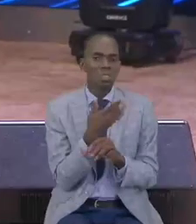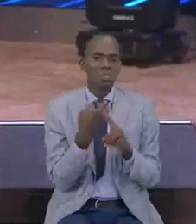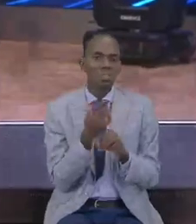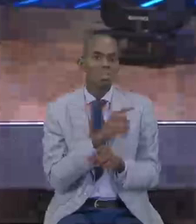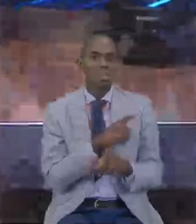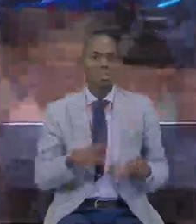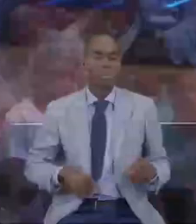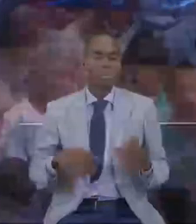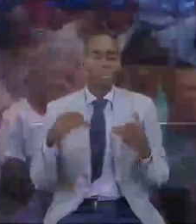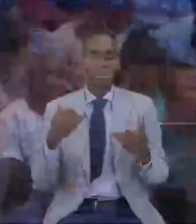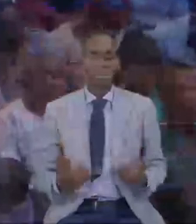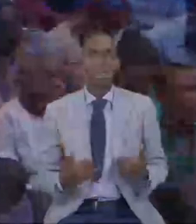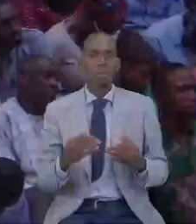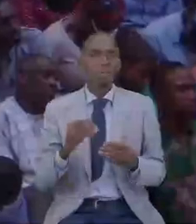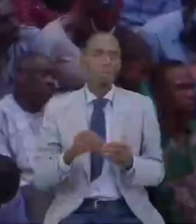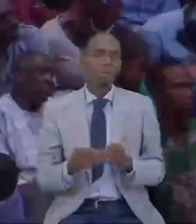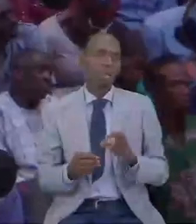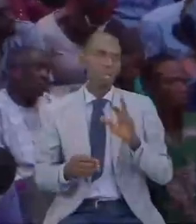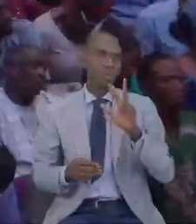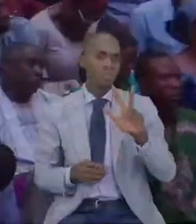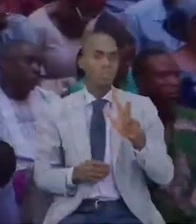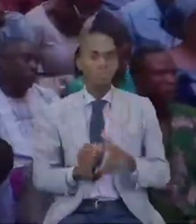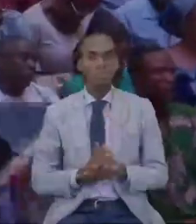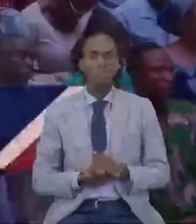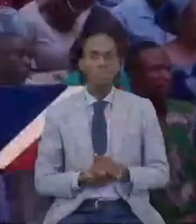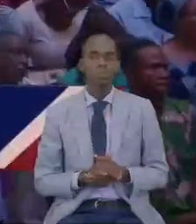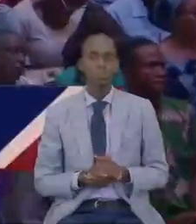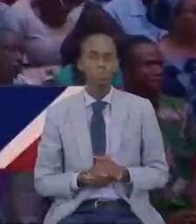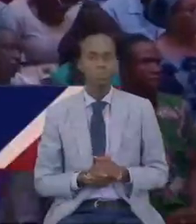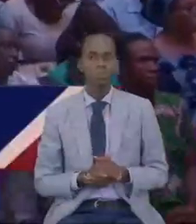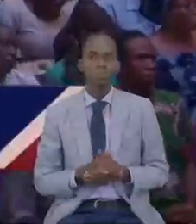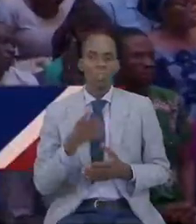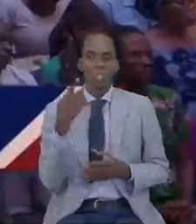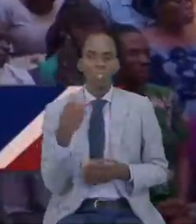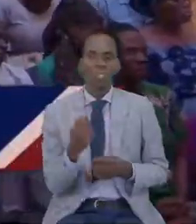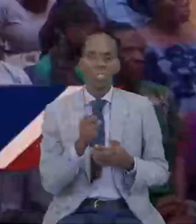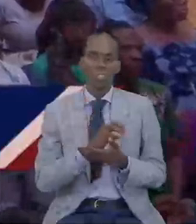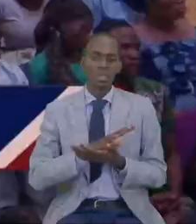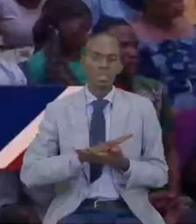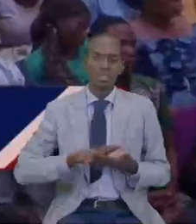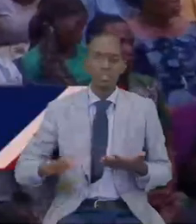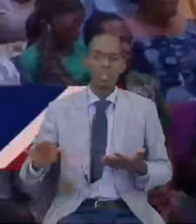élément maintenant, la fortitude sanctifiée d'une vie invincible.